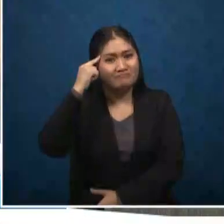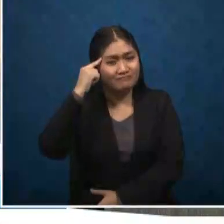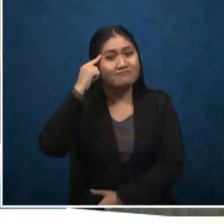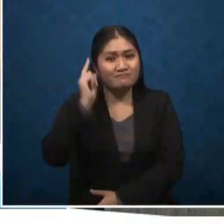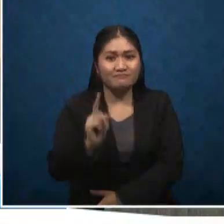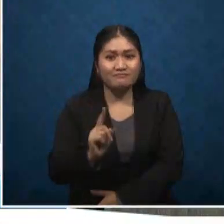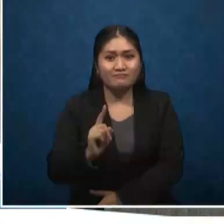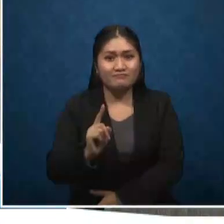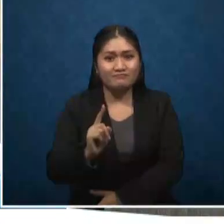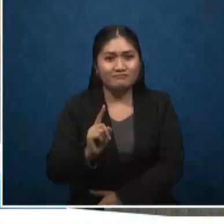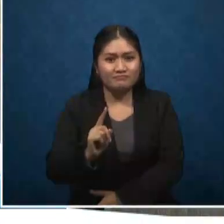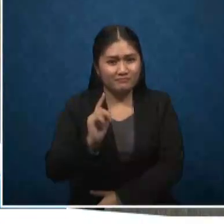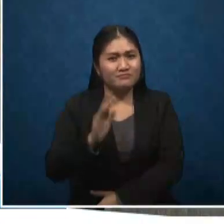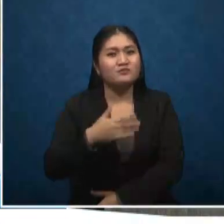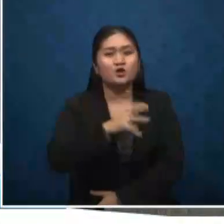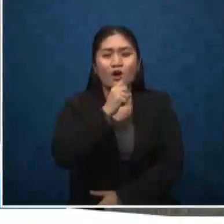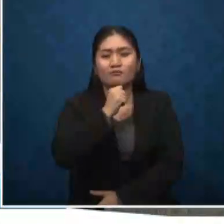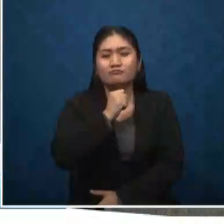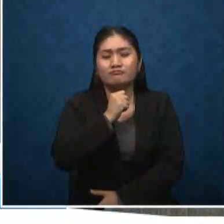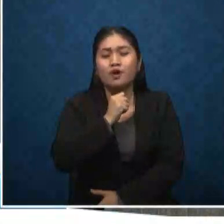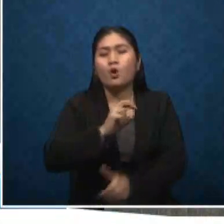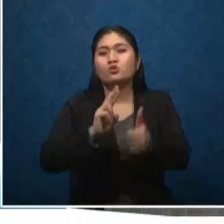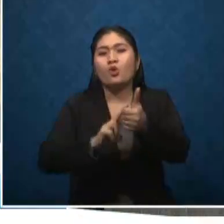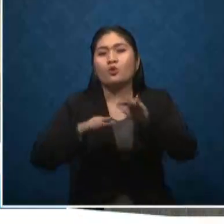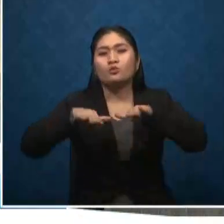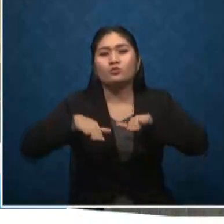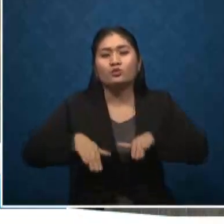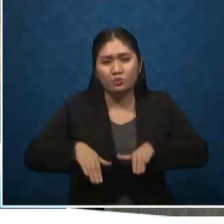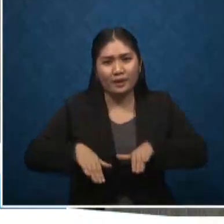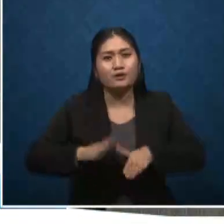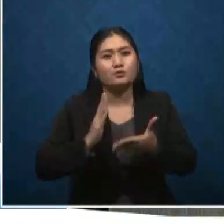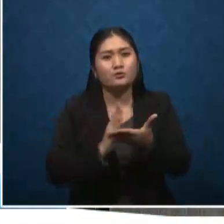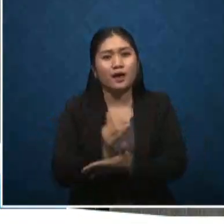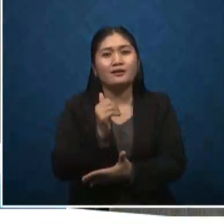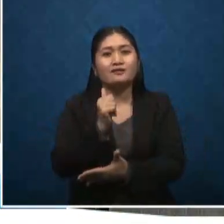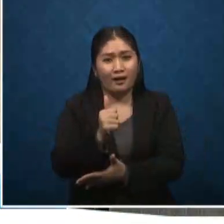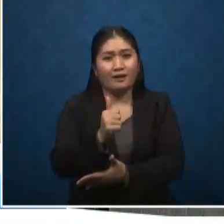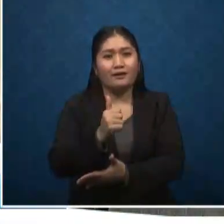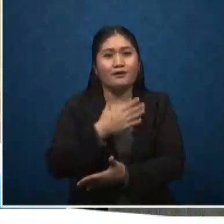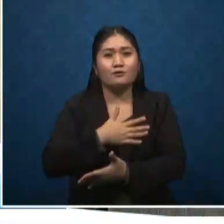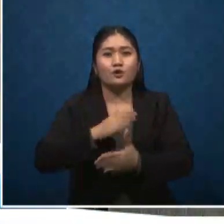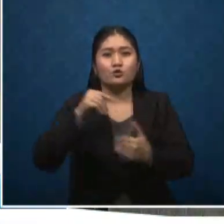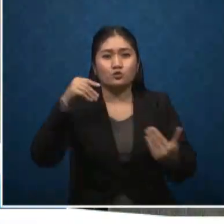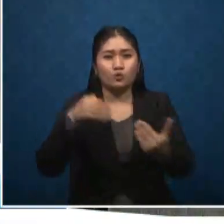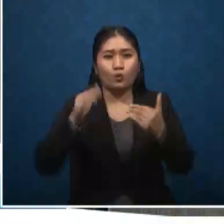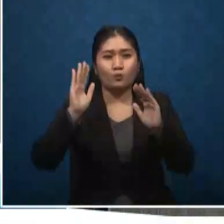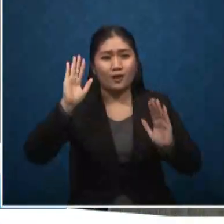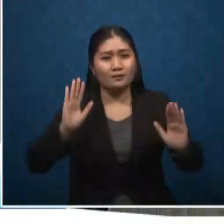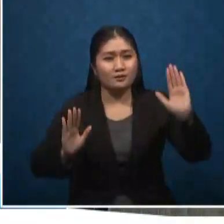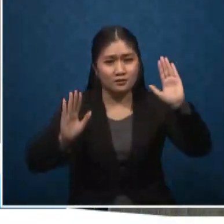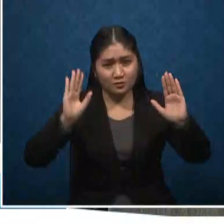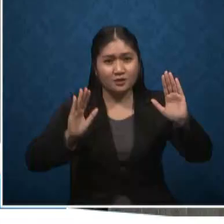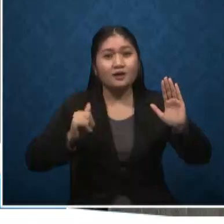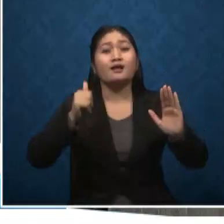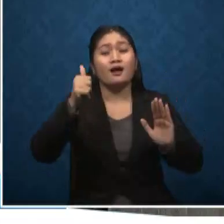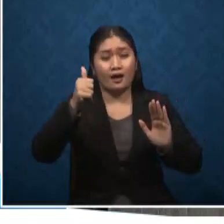เรื่องรองลงไปนะครับแล้วก็จะนำไปสู่ความสำเร็จได้ทำให้เราได้ประชาธิปไตยที่ไม่มี